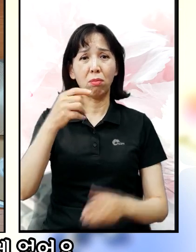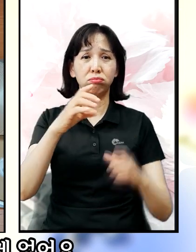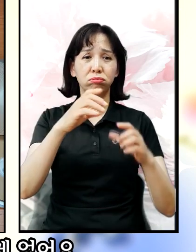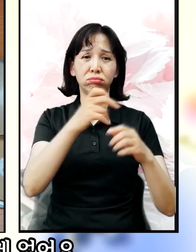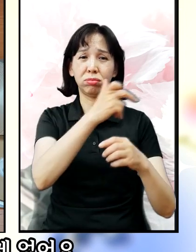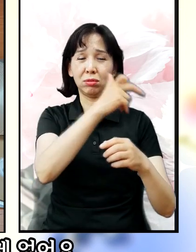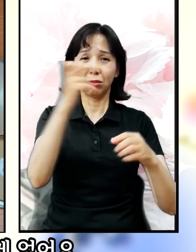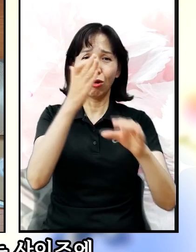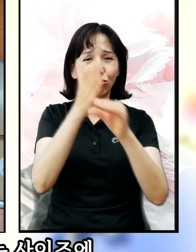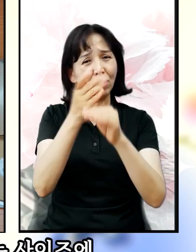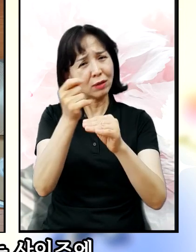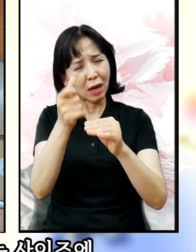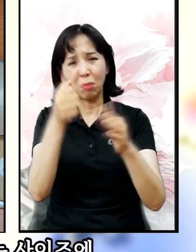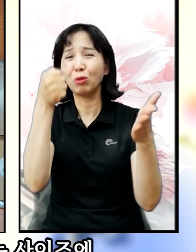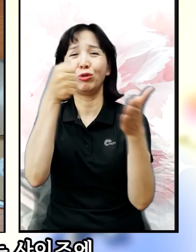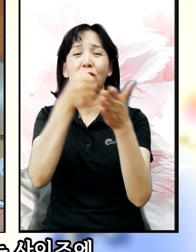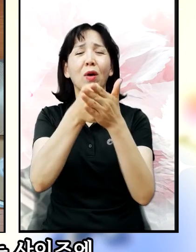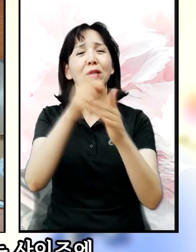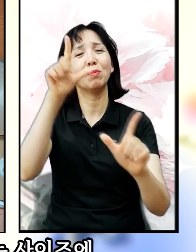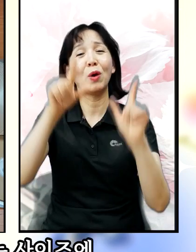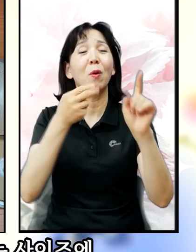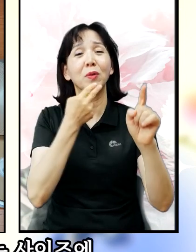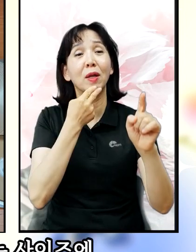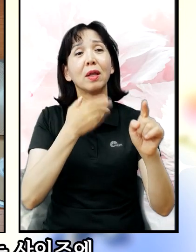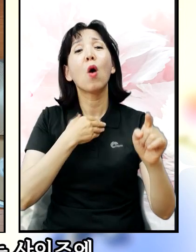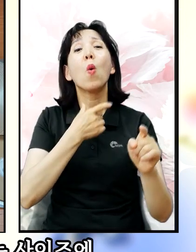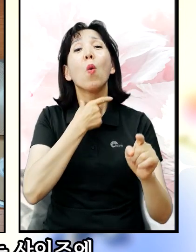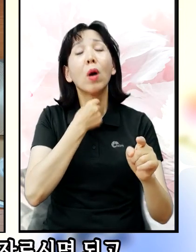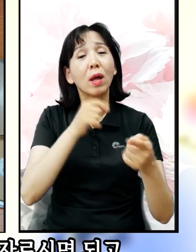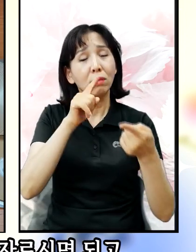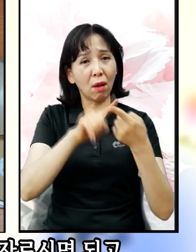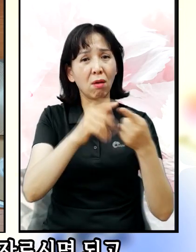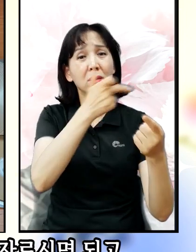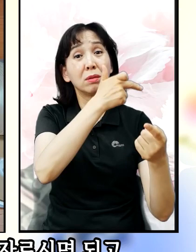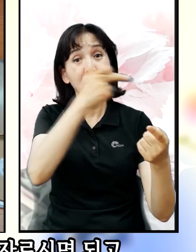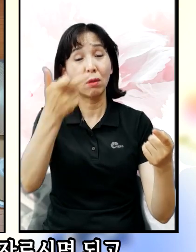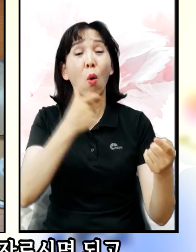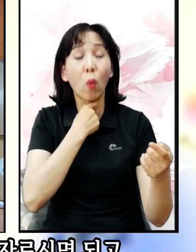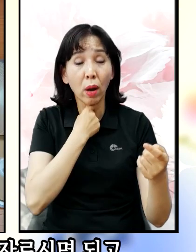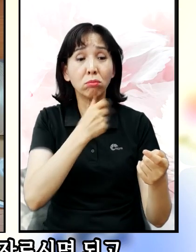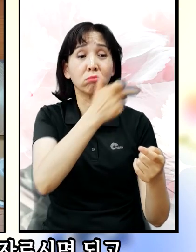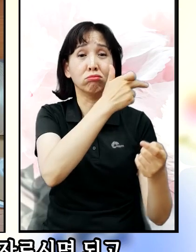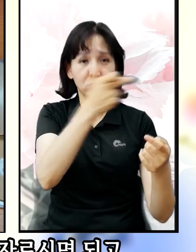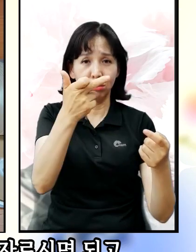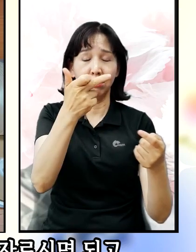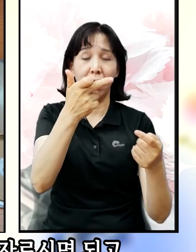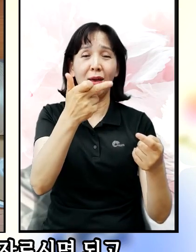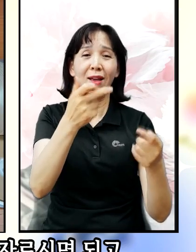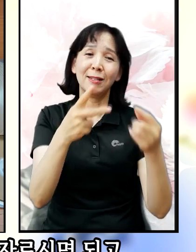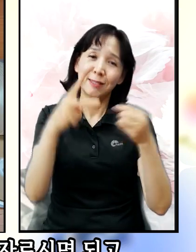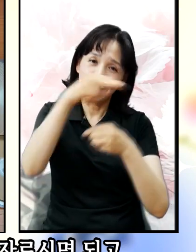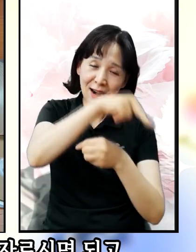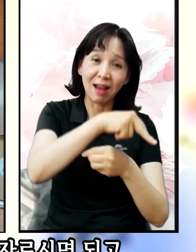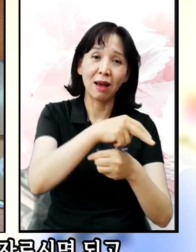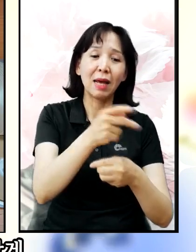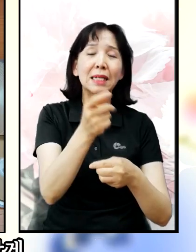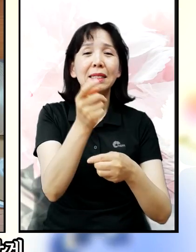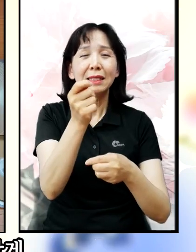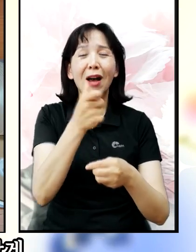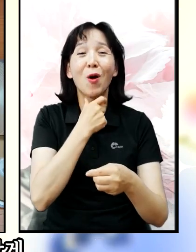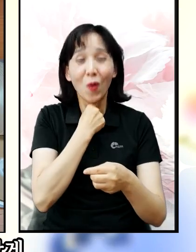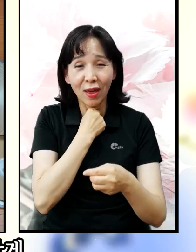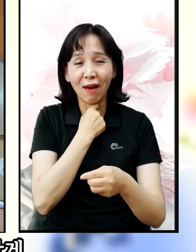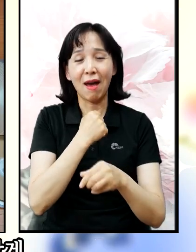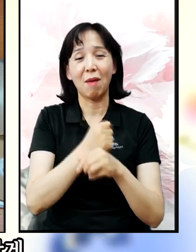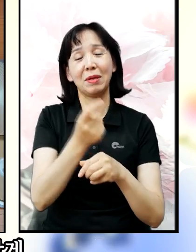사이즈는 정해진 게 없어요. 사이즈도 마찬가지로 내가 원하는 사이즈, 조금 크게 하고 싶으면 조금 더 크게 자르시면 되고, 작게